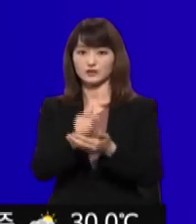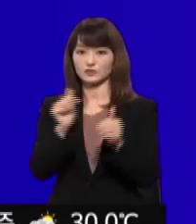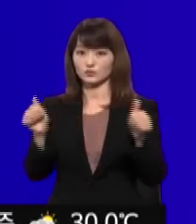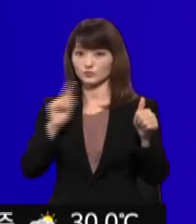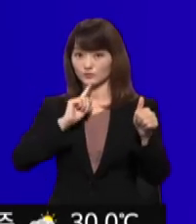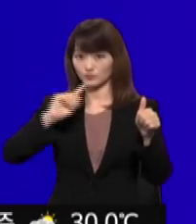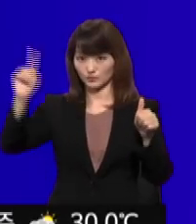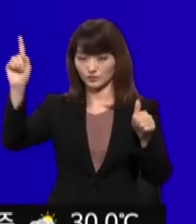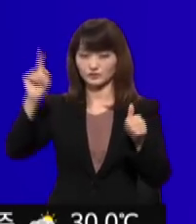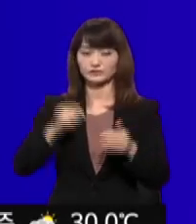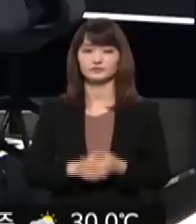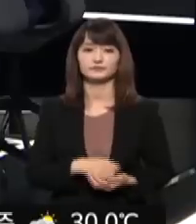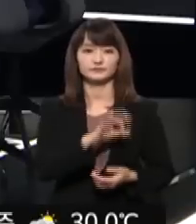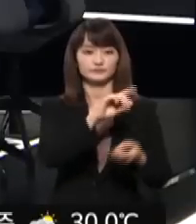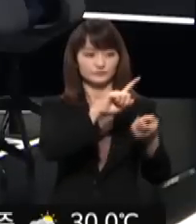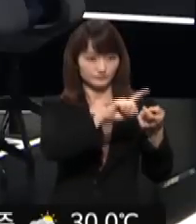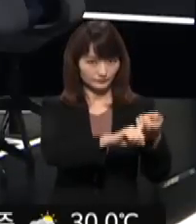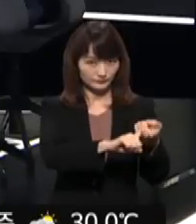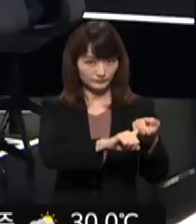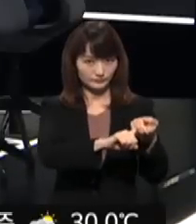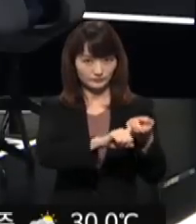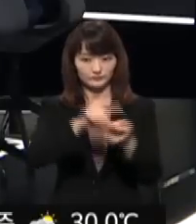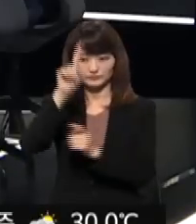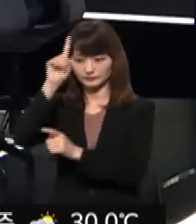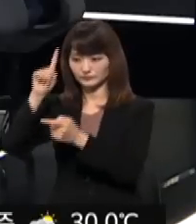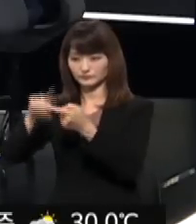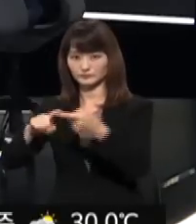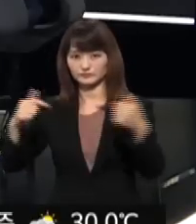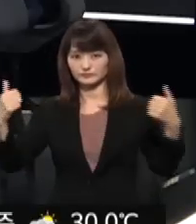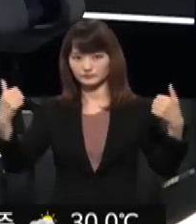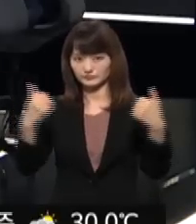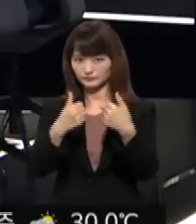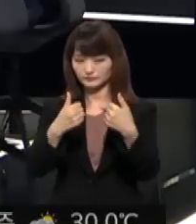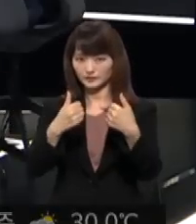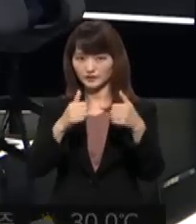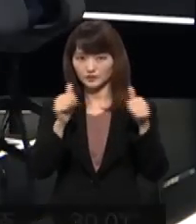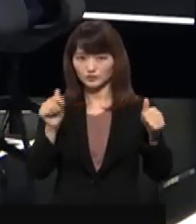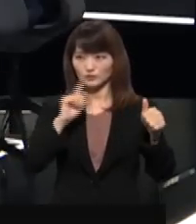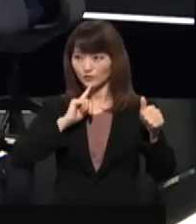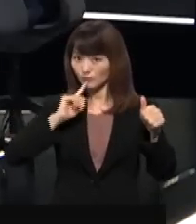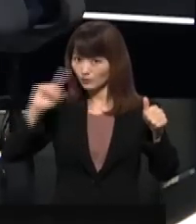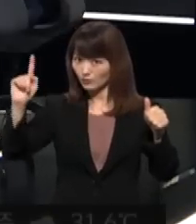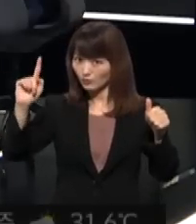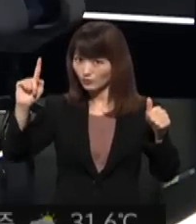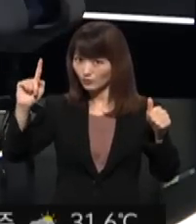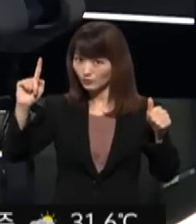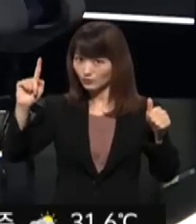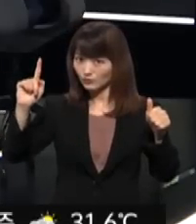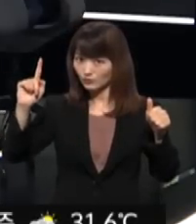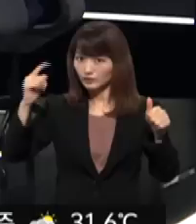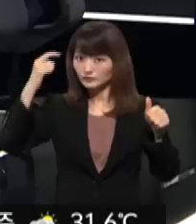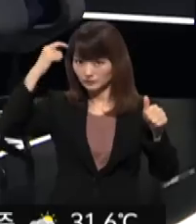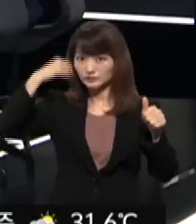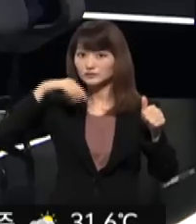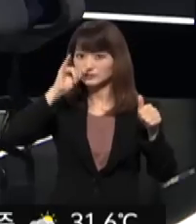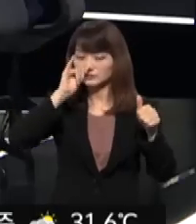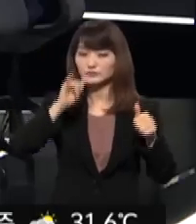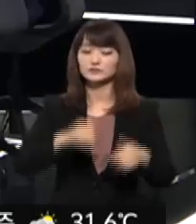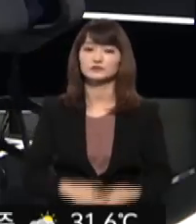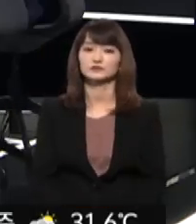어떻게 보면 이른바 윤핵관과 이해관이 이제 소송전까지 가는 것 아니냐 이런 느낌도